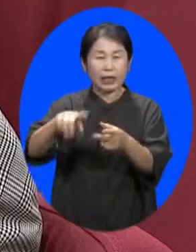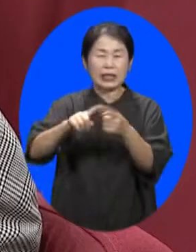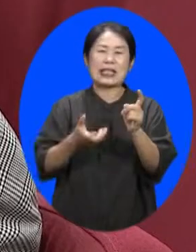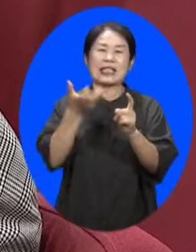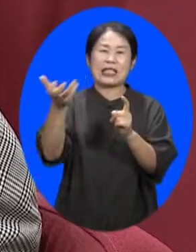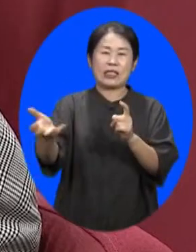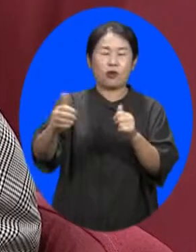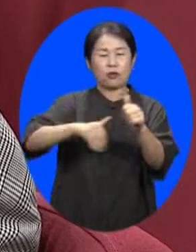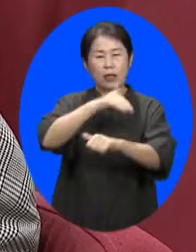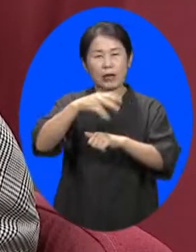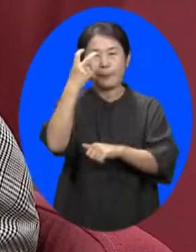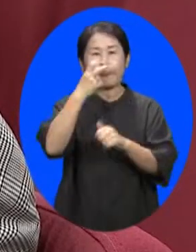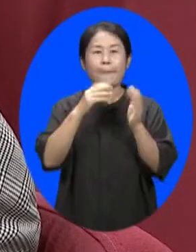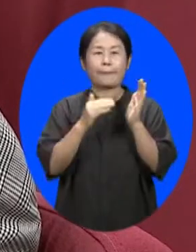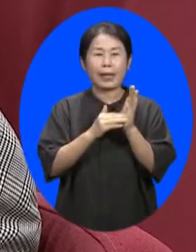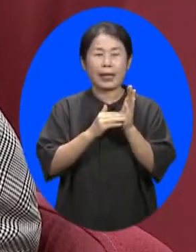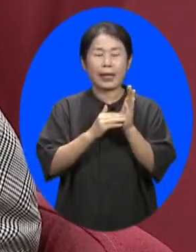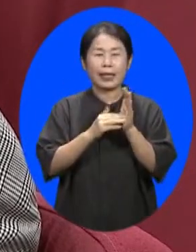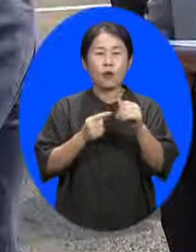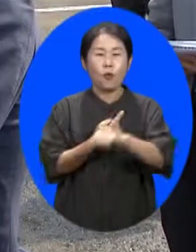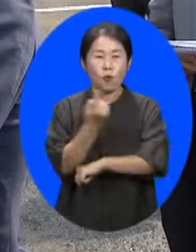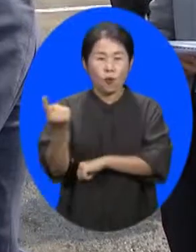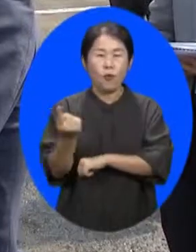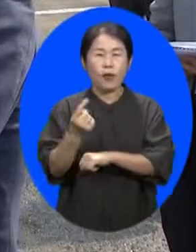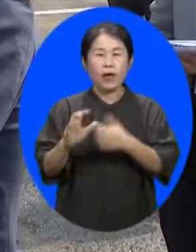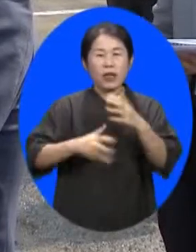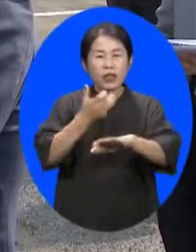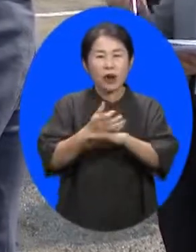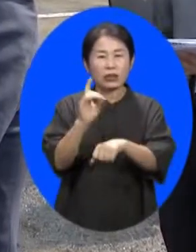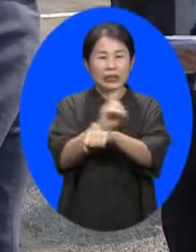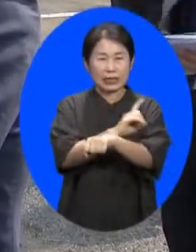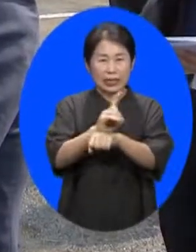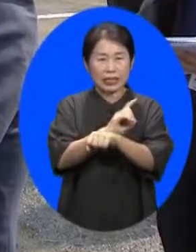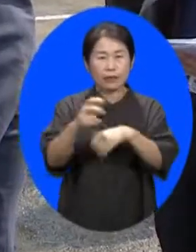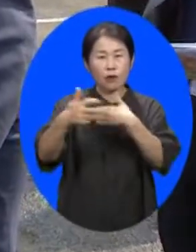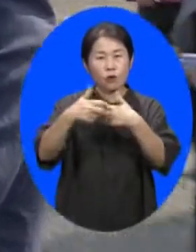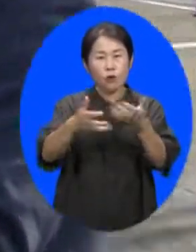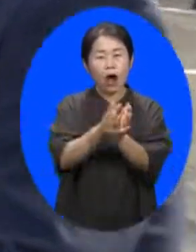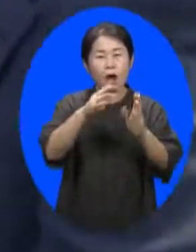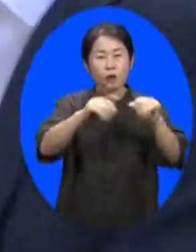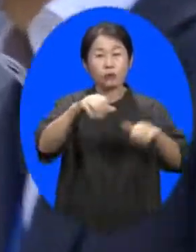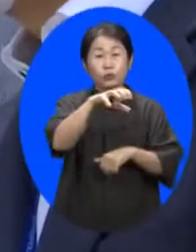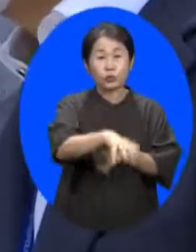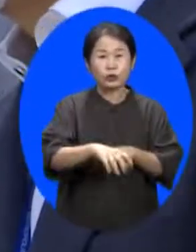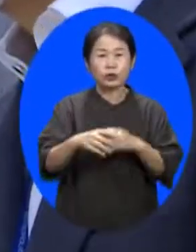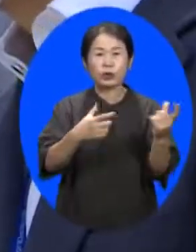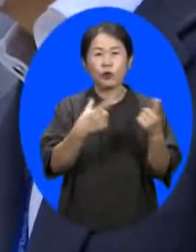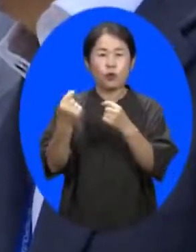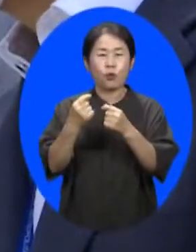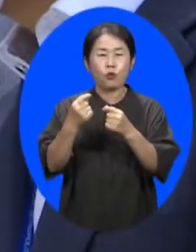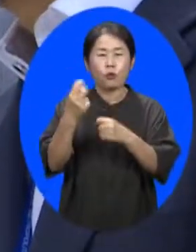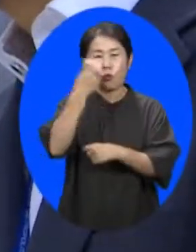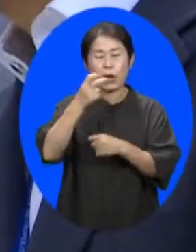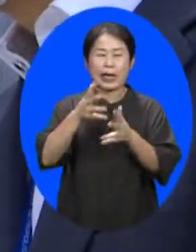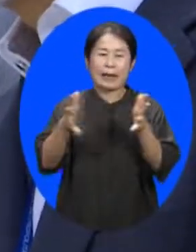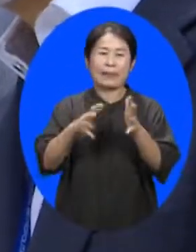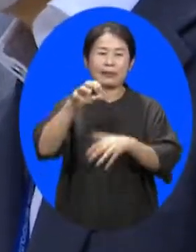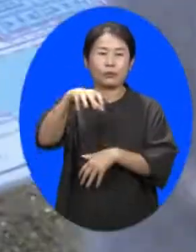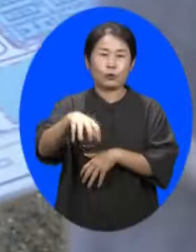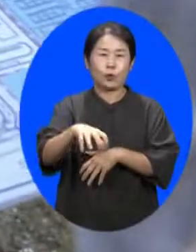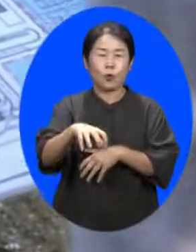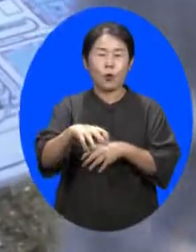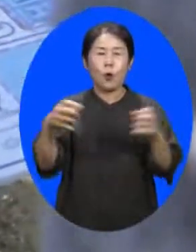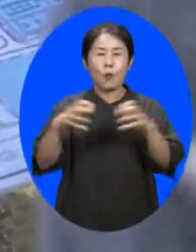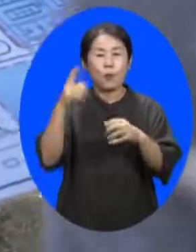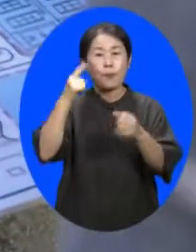하수처리장 이전 상황을 점검 했으며 이 밖에도 혁신 디지털 을 의 과학원 구축 부제 공동관리 아파트 현장